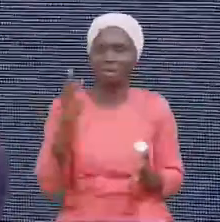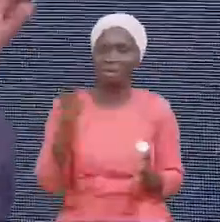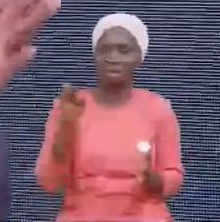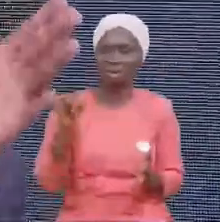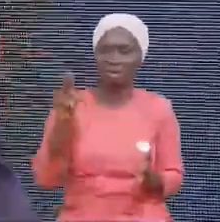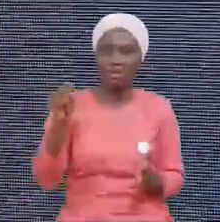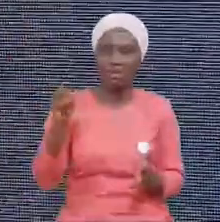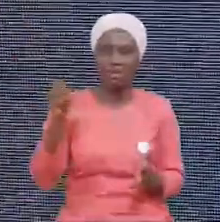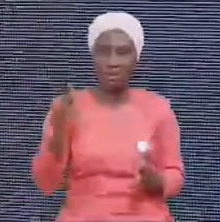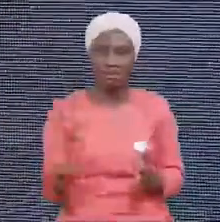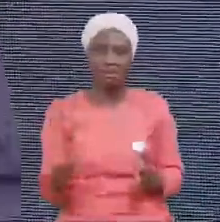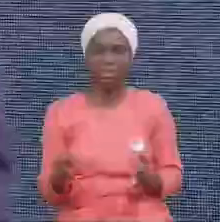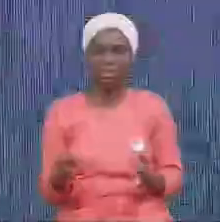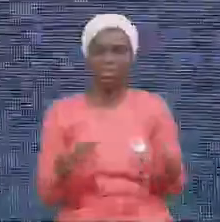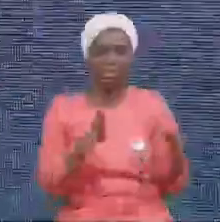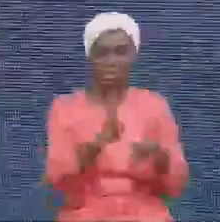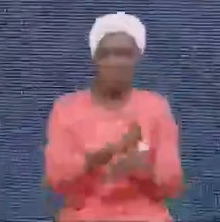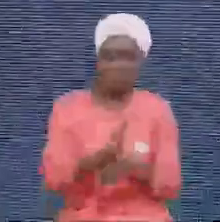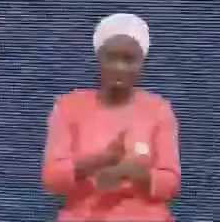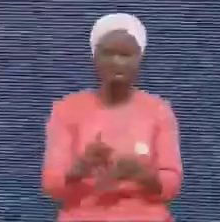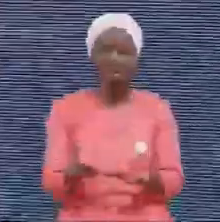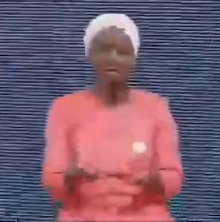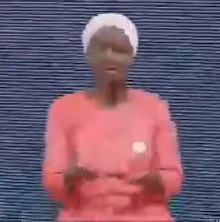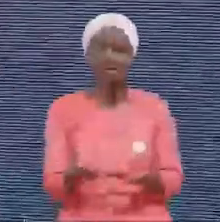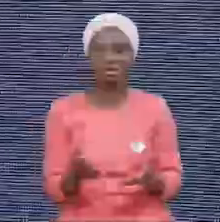Il a dit finalement que c'est une transaction mineure.